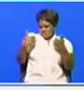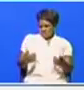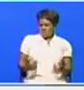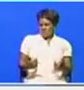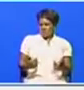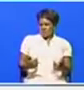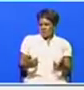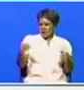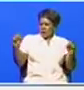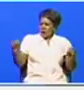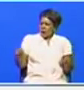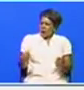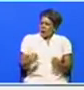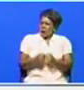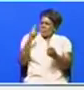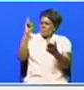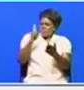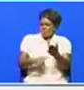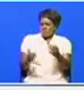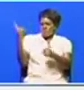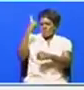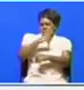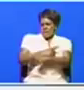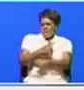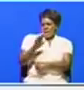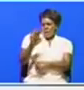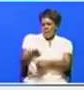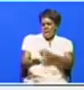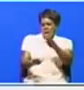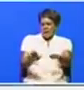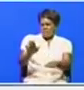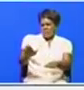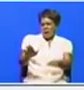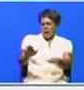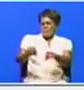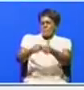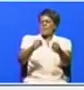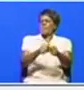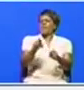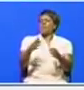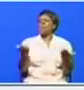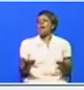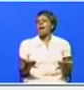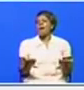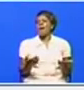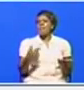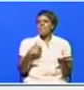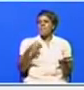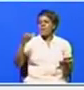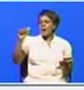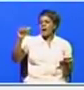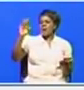kilikufanyikia? Tueleze kuhusu hiyo siku ambayo ulipoteza mguu wako. Nini ambacho kilifanyika hasa na ulikuwa wapi? Nilikuwa